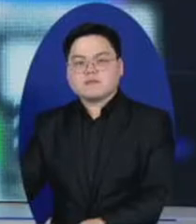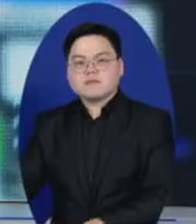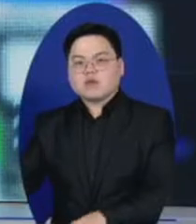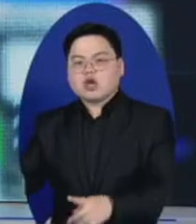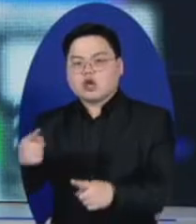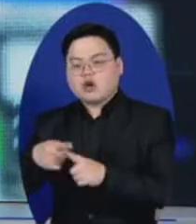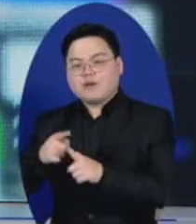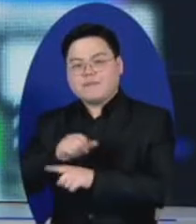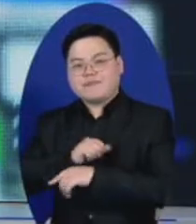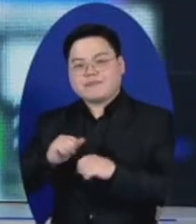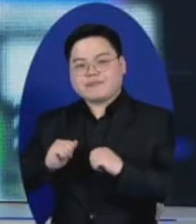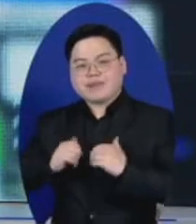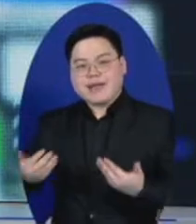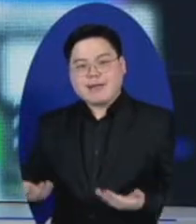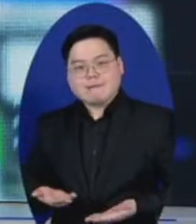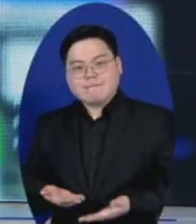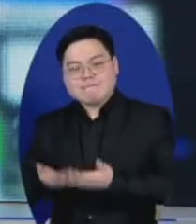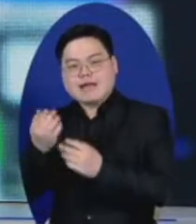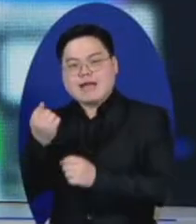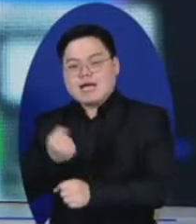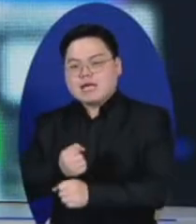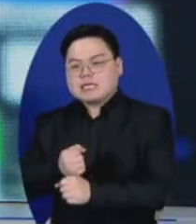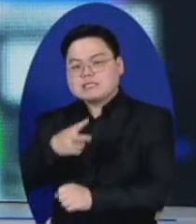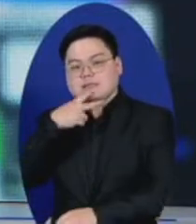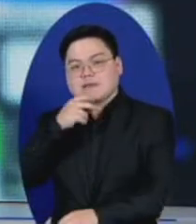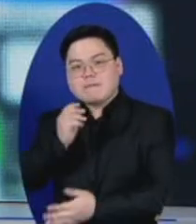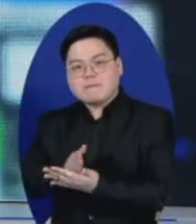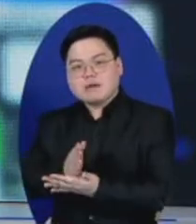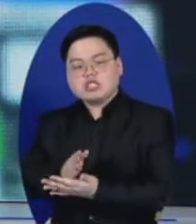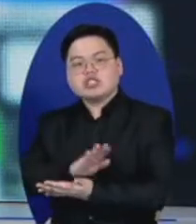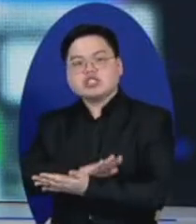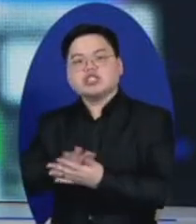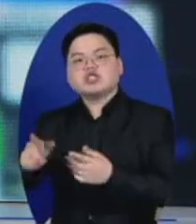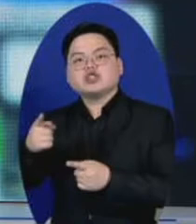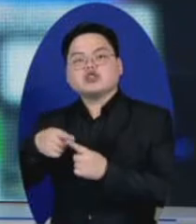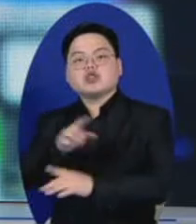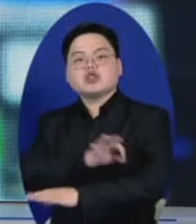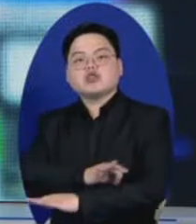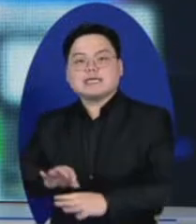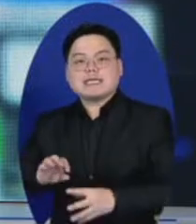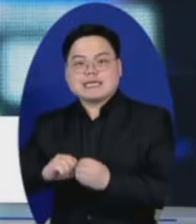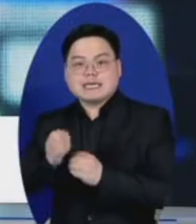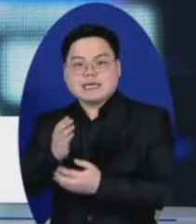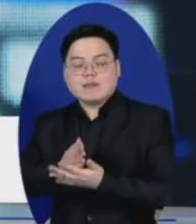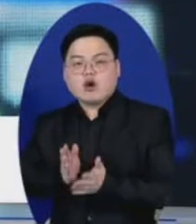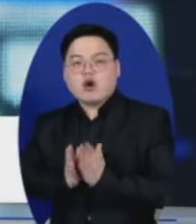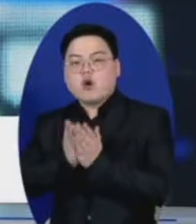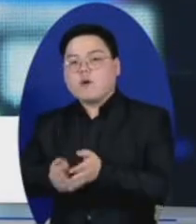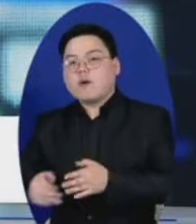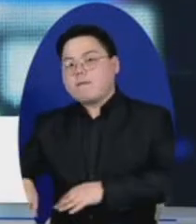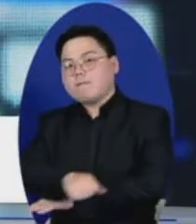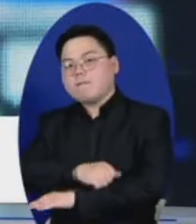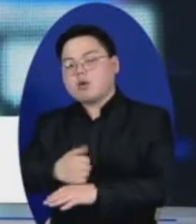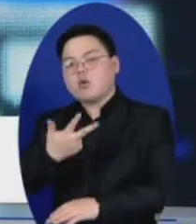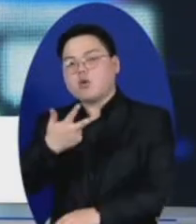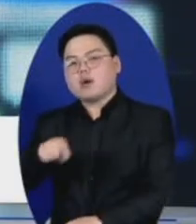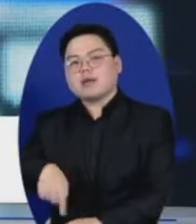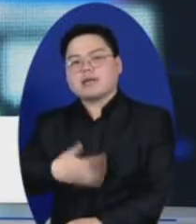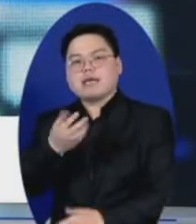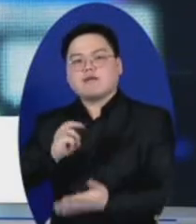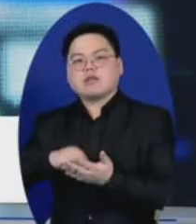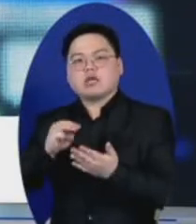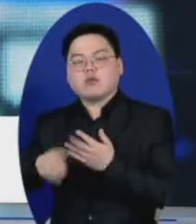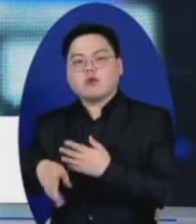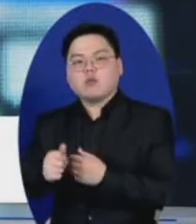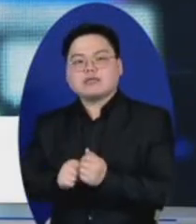Өдөг иргэтийн амжиргааг дэмжих ажилтаа орлоготой болох шинэ хөдөө төсөл орон нутгад хэрэгжиж байгаа. Хөвсгөл аймагт энэ төслийг хэрэгжүүлэхээр нийтдээ 3.5 тэрбум төгрөг